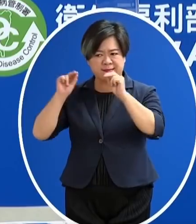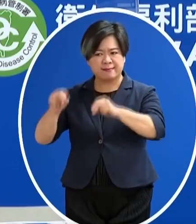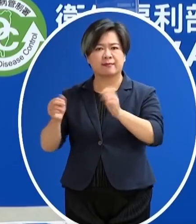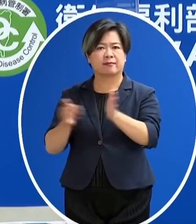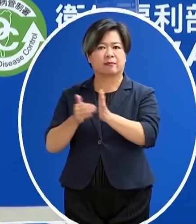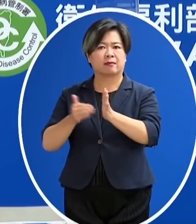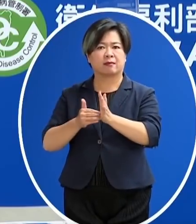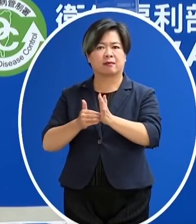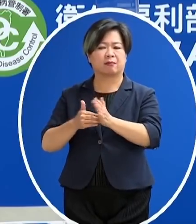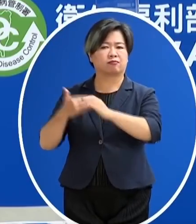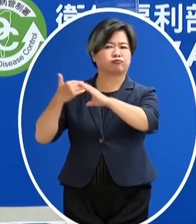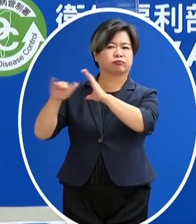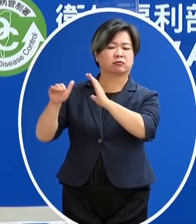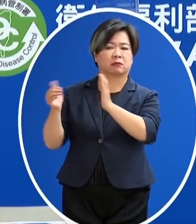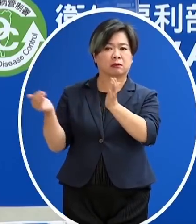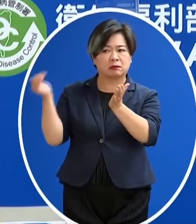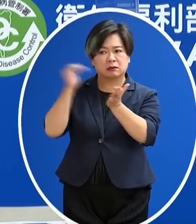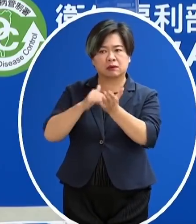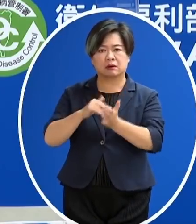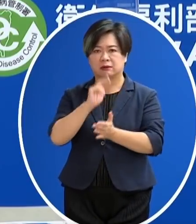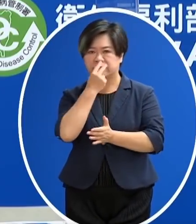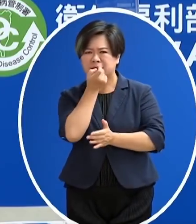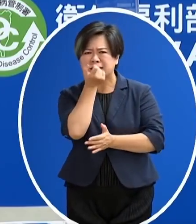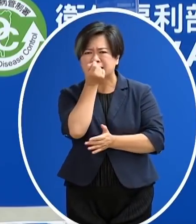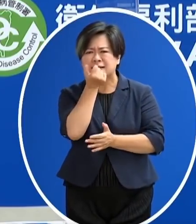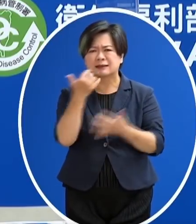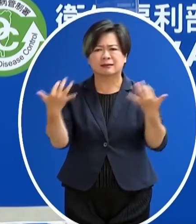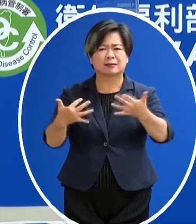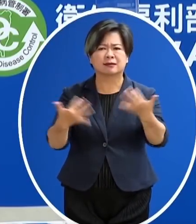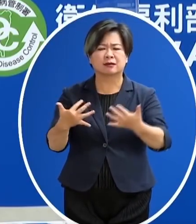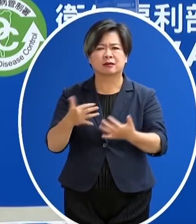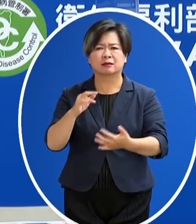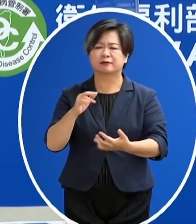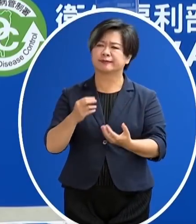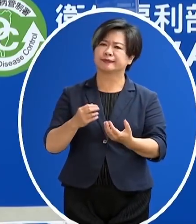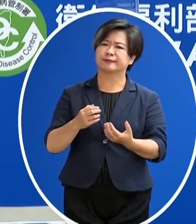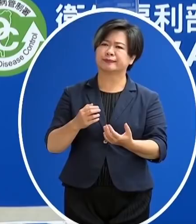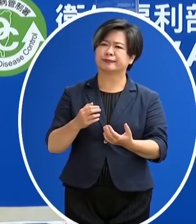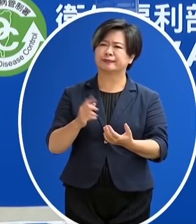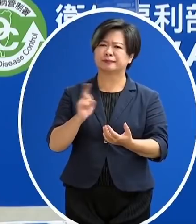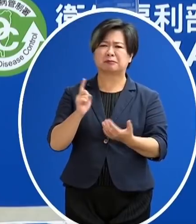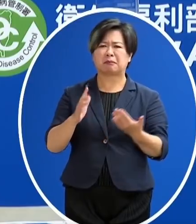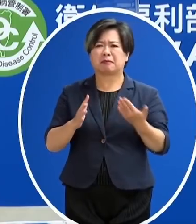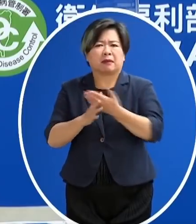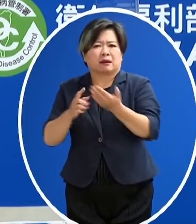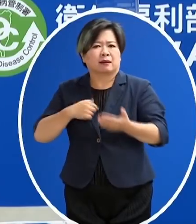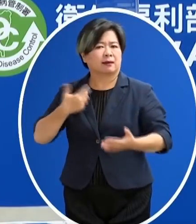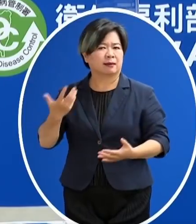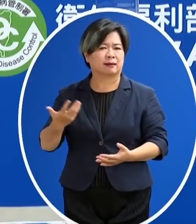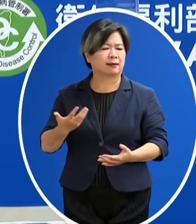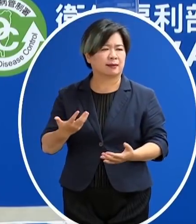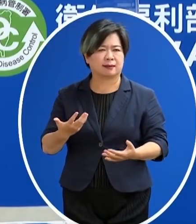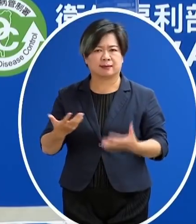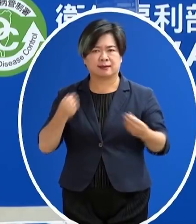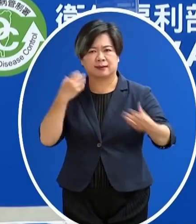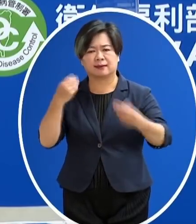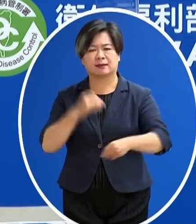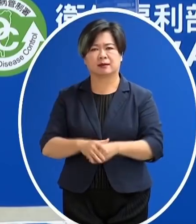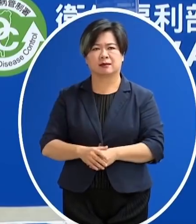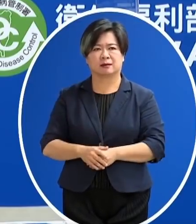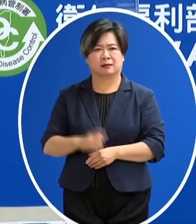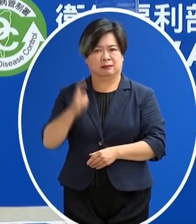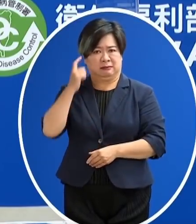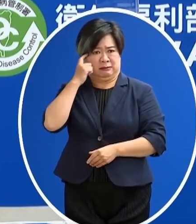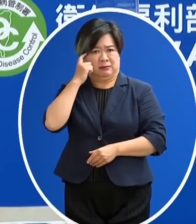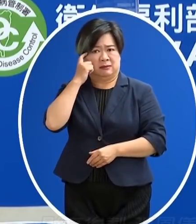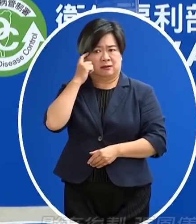好了。好，那最后为了一点点的问题或是什么，我不知道。好，但是我是感受到，以双